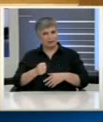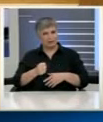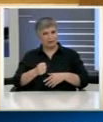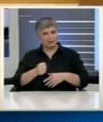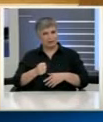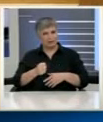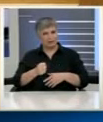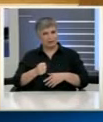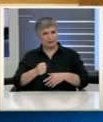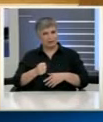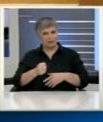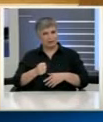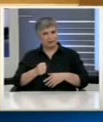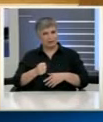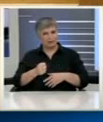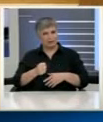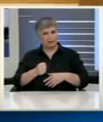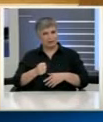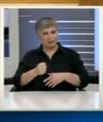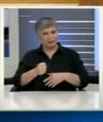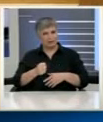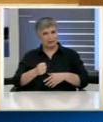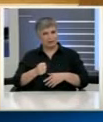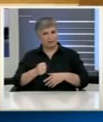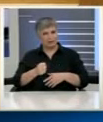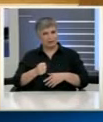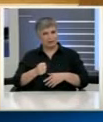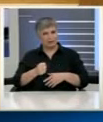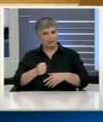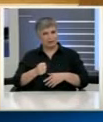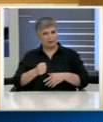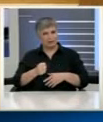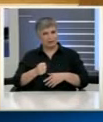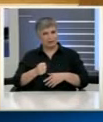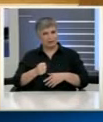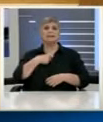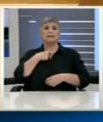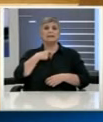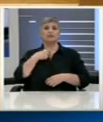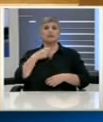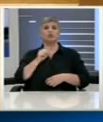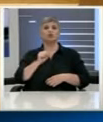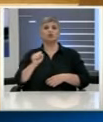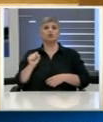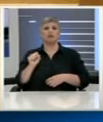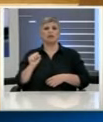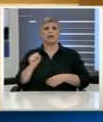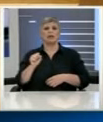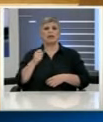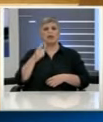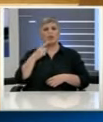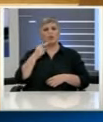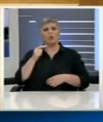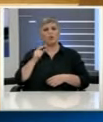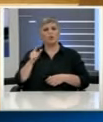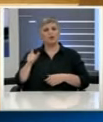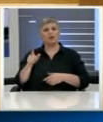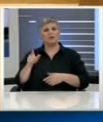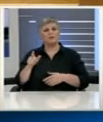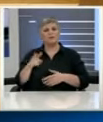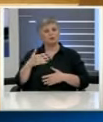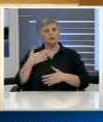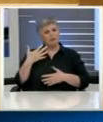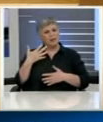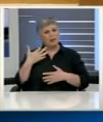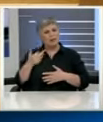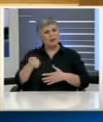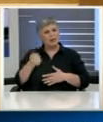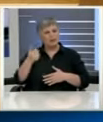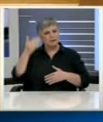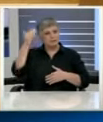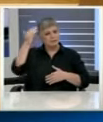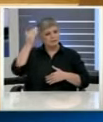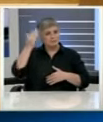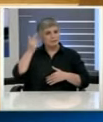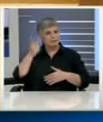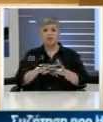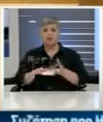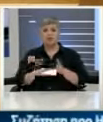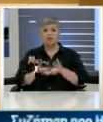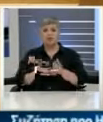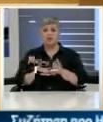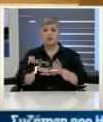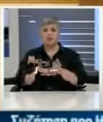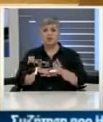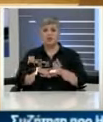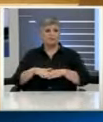άρακα εκεί ότι υπάρχει και ένας βαθμός προκατάληψης αλλά είναι πραγματικά αδιανόητο κύριε τσίπρα μετά